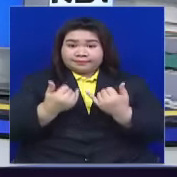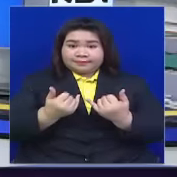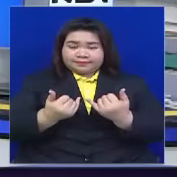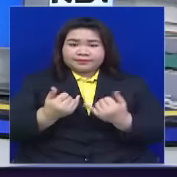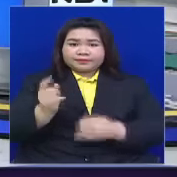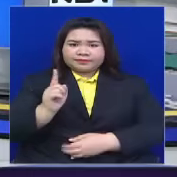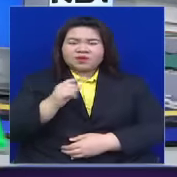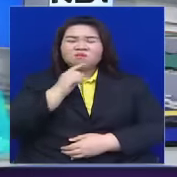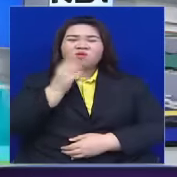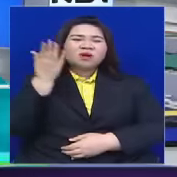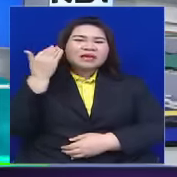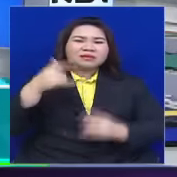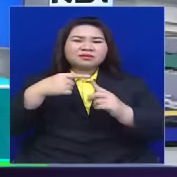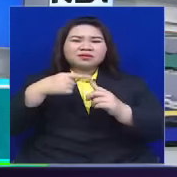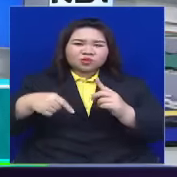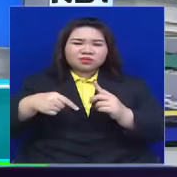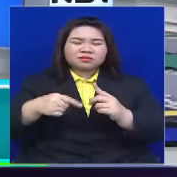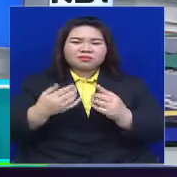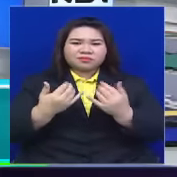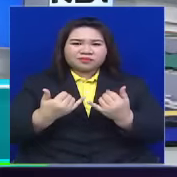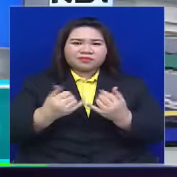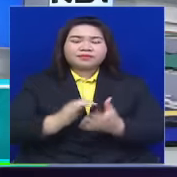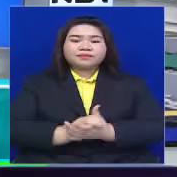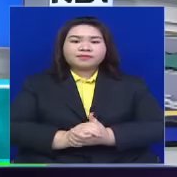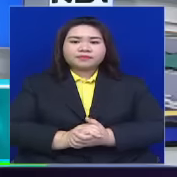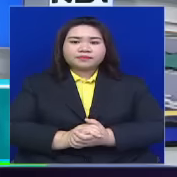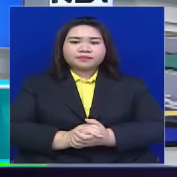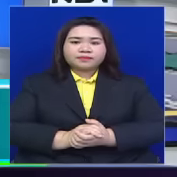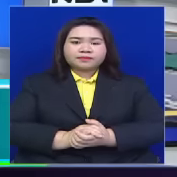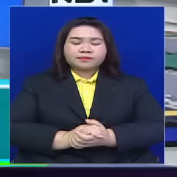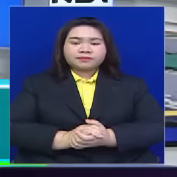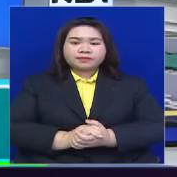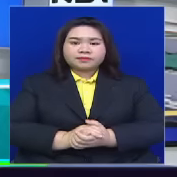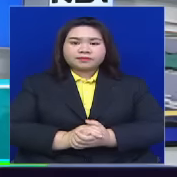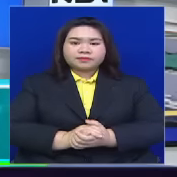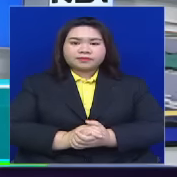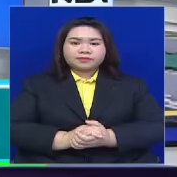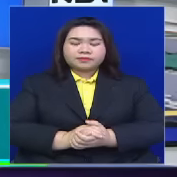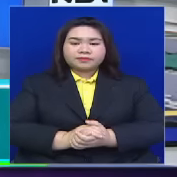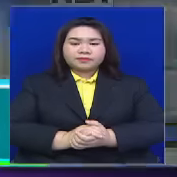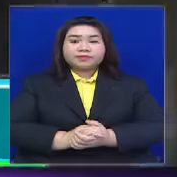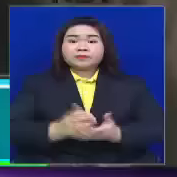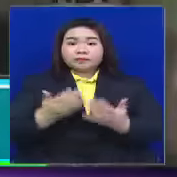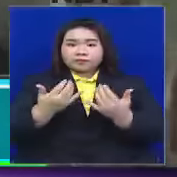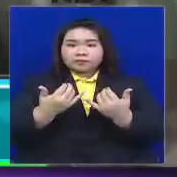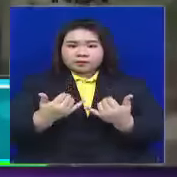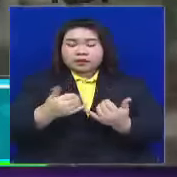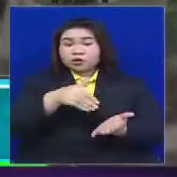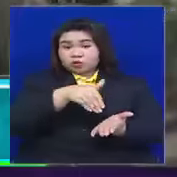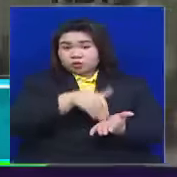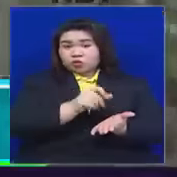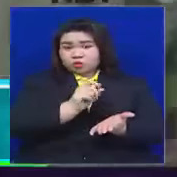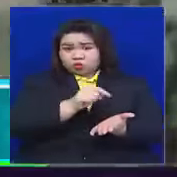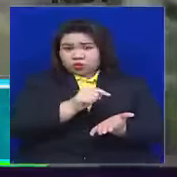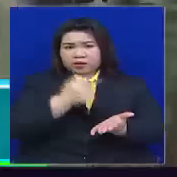รพัฒน์ครับเมื่อสักครู่สายหลุดไปนะครับตอนนี้การระบายจุดอยู่เนี่ยจะมีอยู่แค่ประมาณทีเดียวนะครับหลังจากนี้ก็จะน่